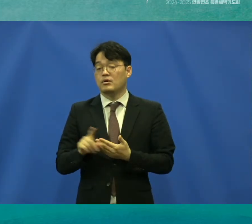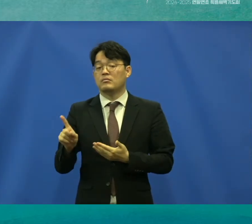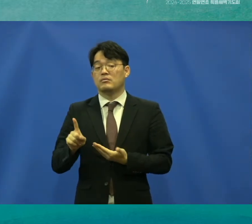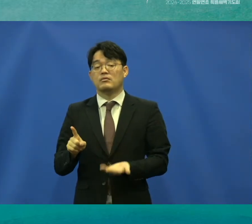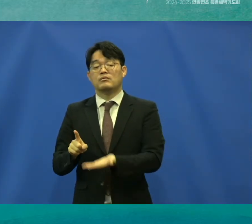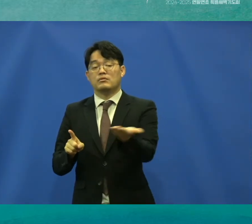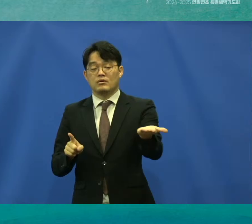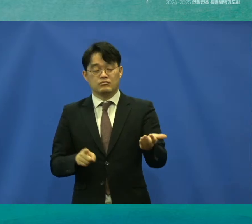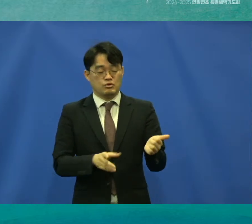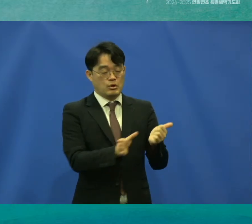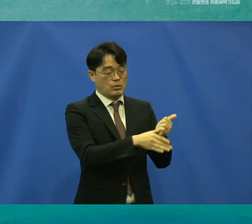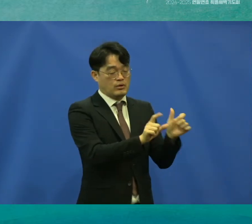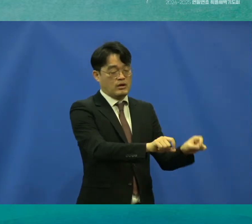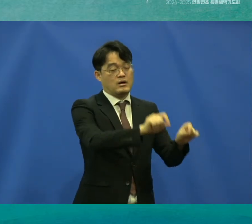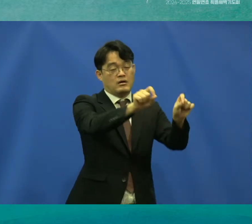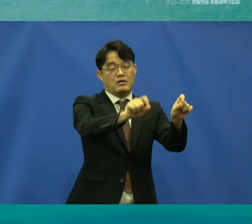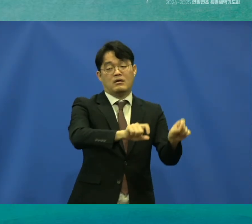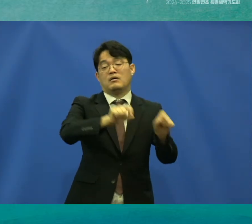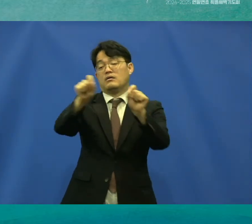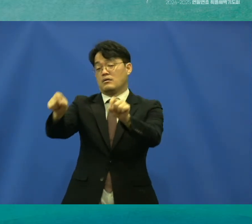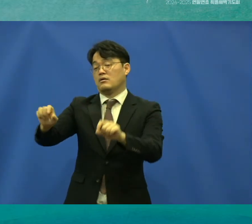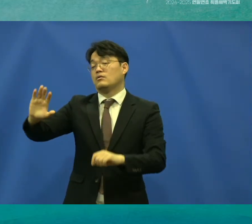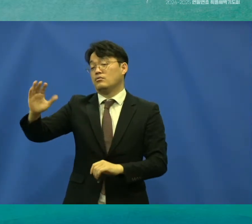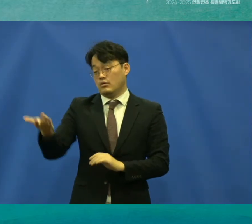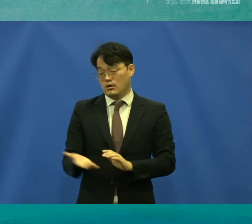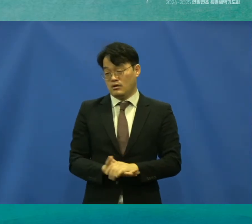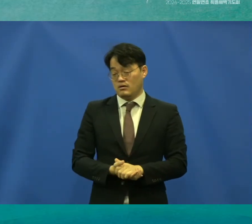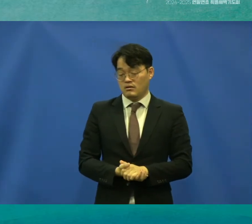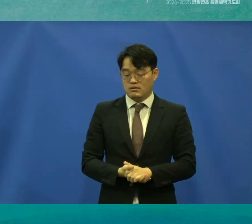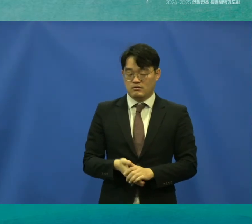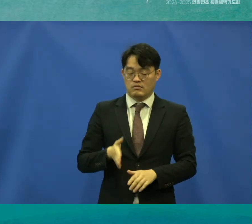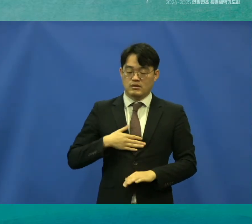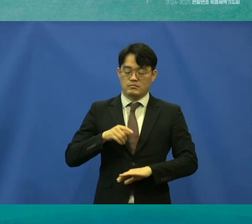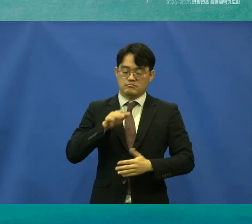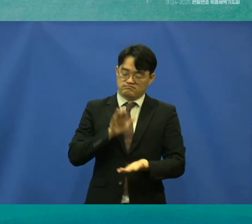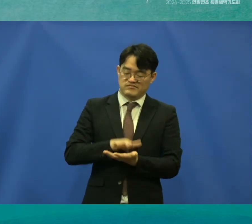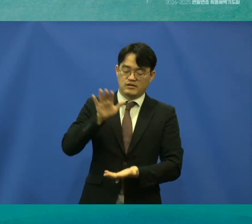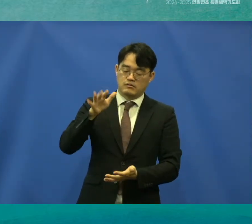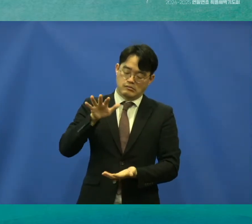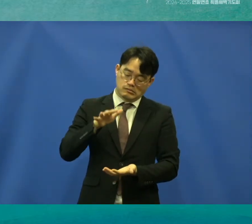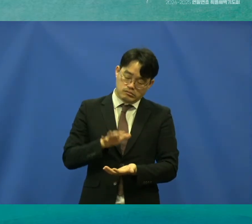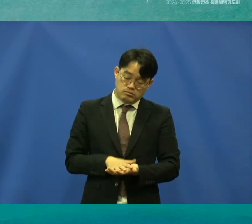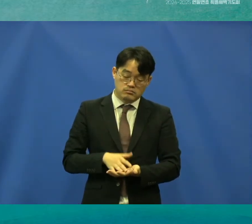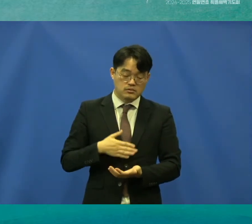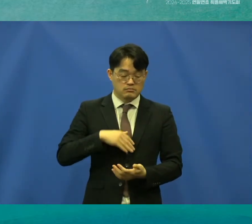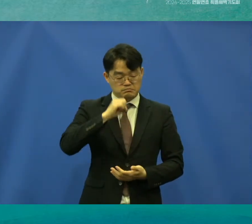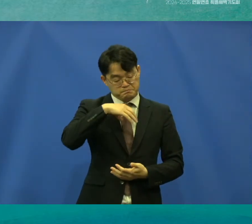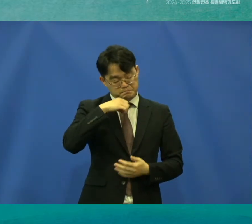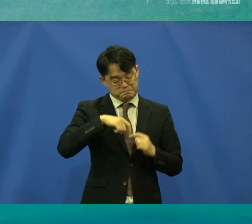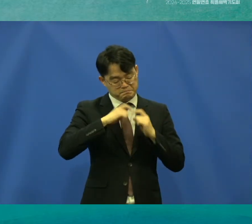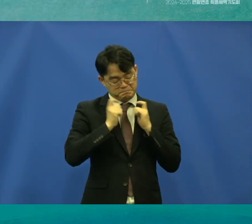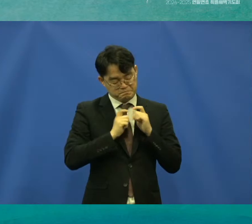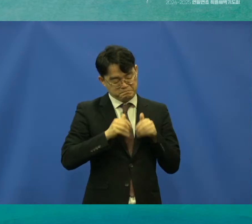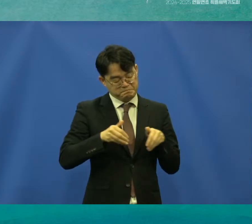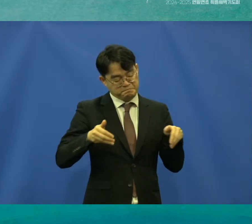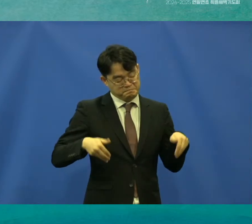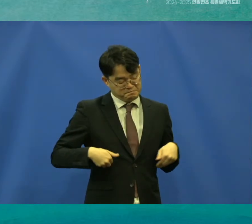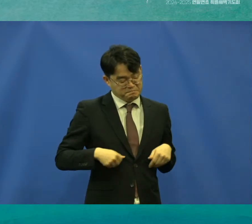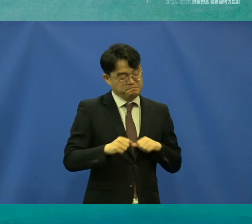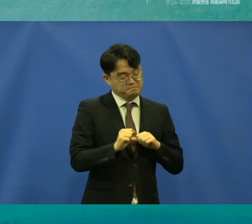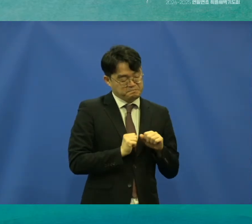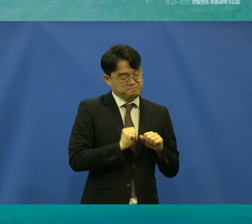요나가 돼버려요. 가슴은 씻고 자기 개인적인 일만 하는 거지 하나님과 상관없어. 명목상은 손종인데 손종 아니야.